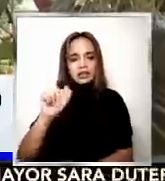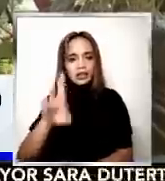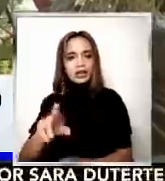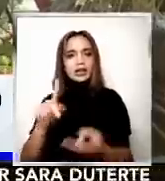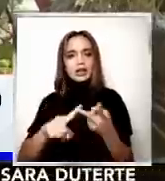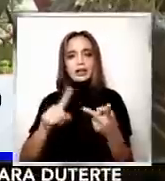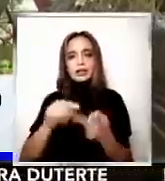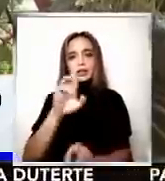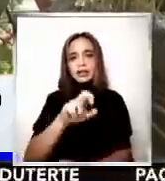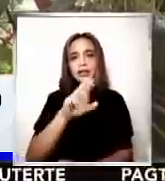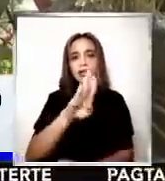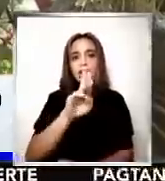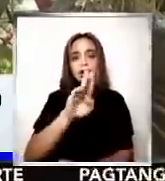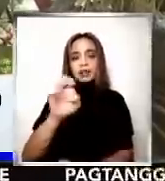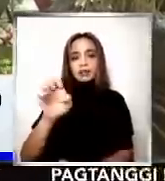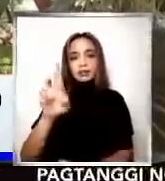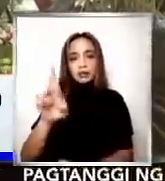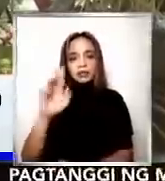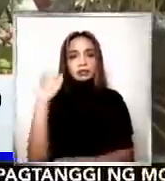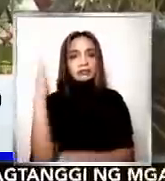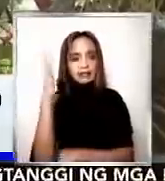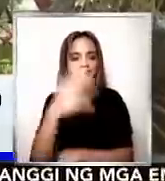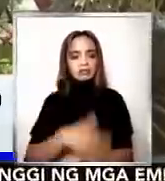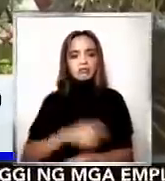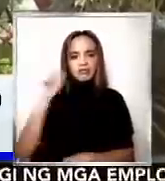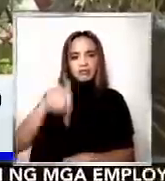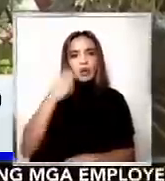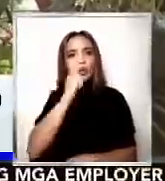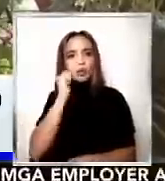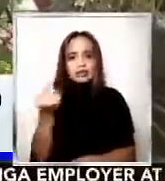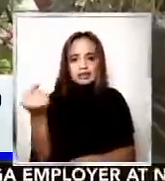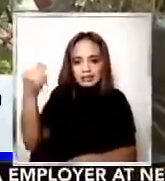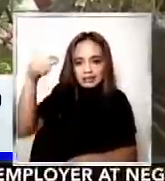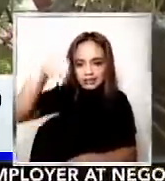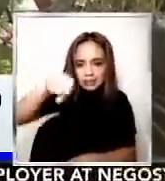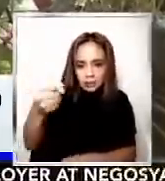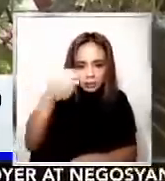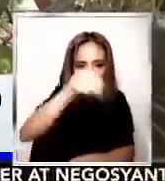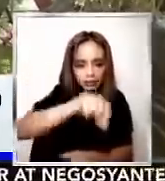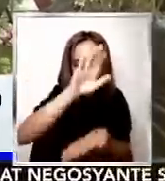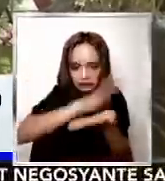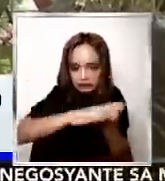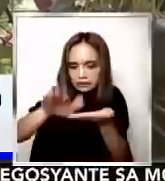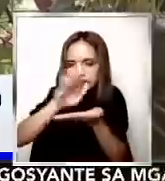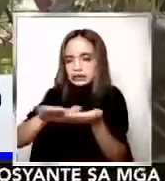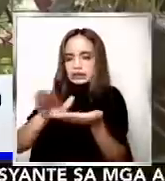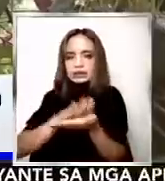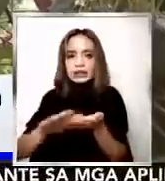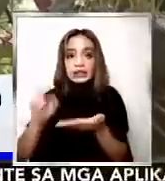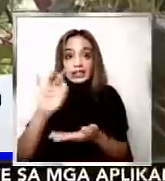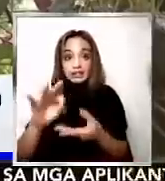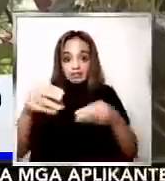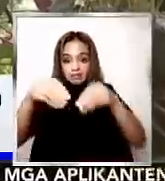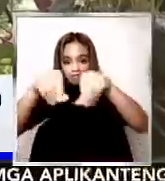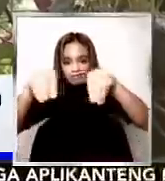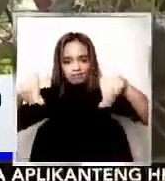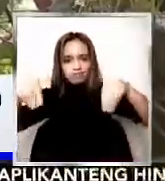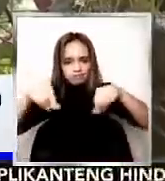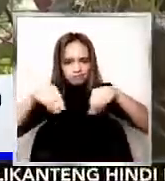mo siyang didiligan, lilinisan. Kung may fertilizer, lagyan ng fertilizer pataba